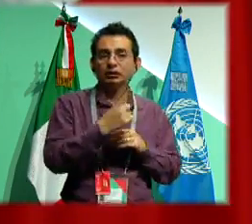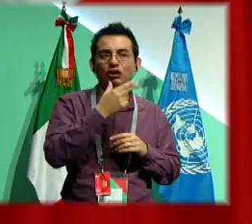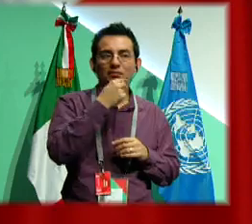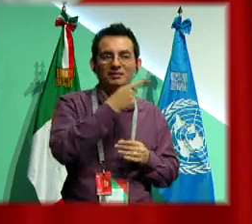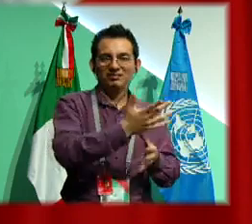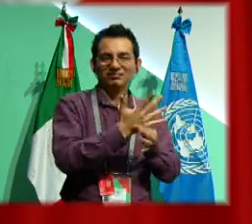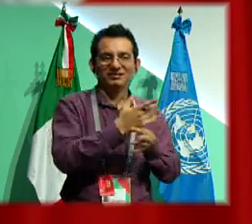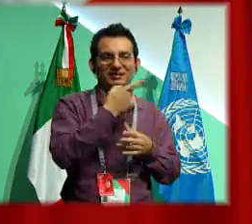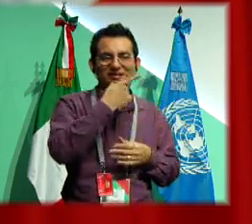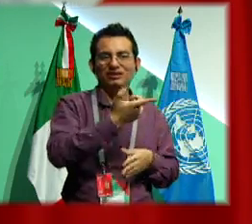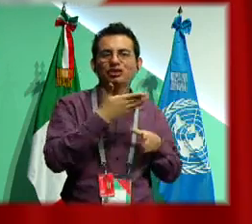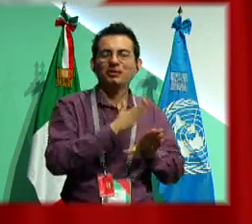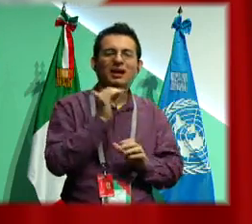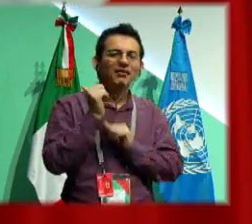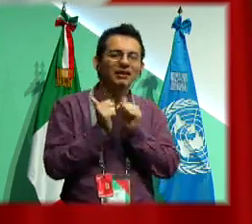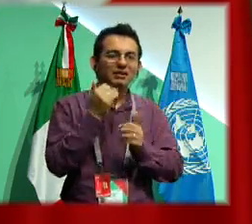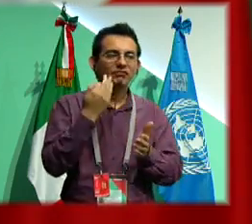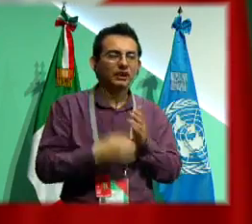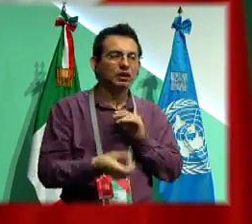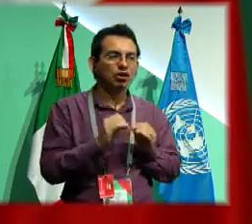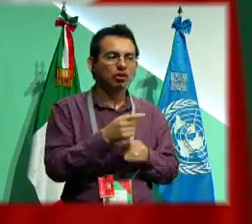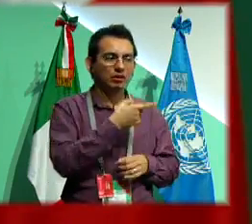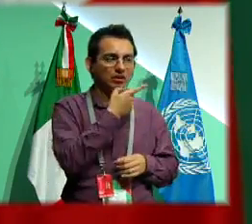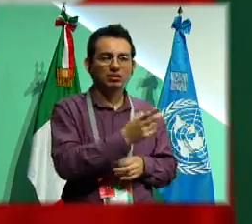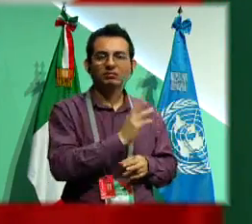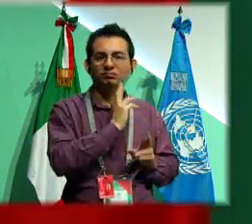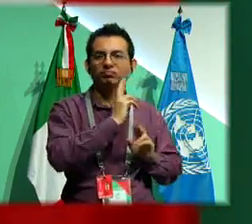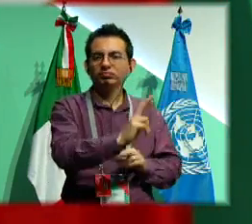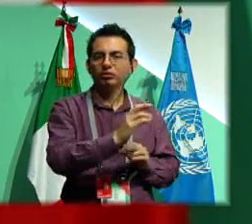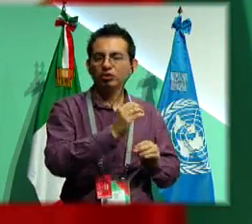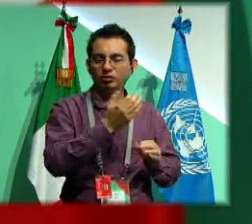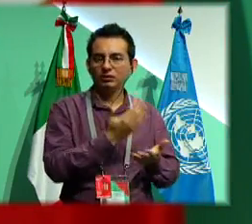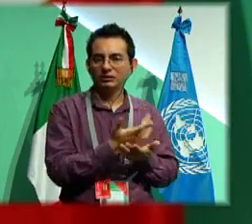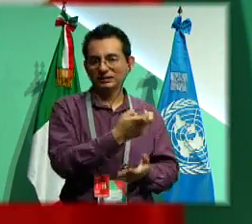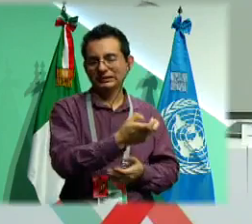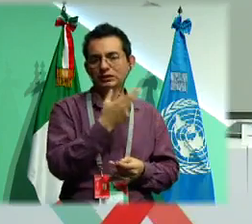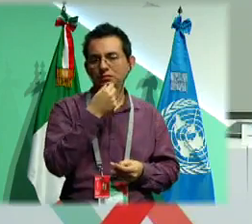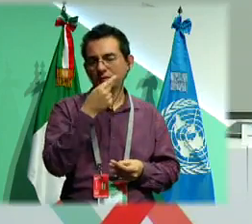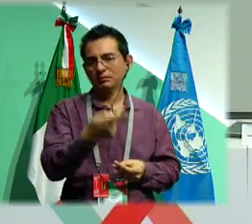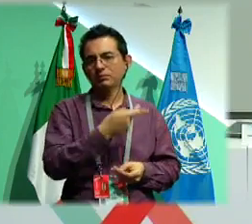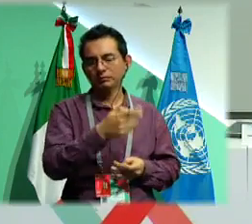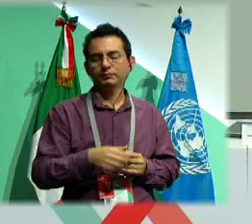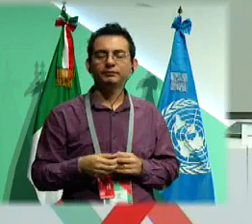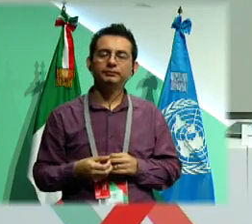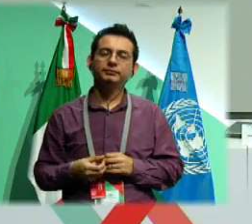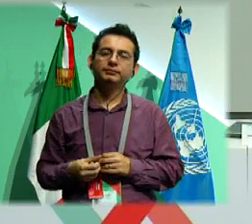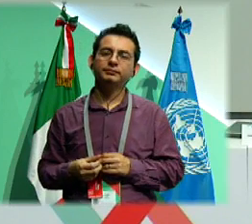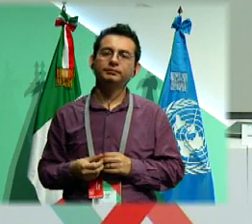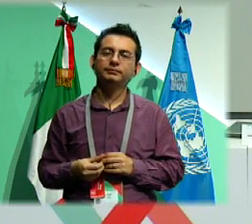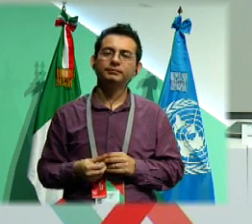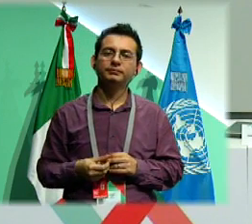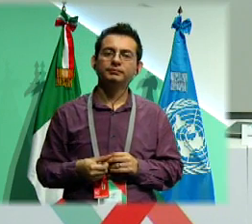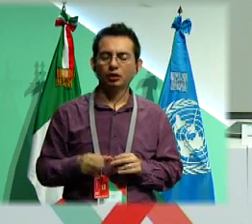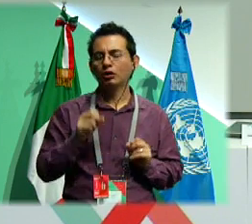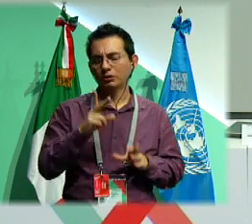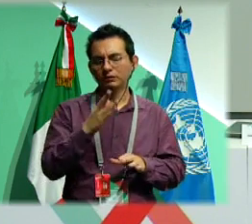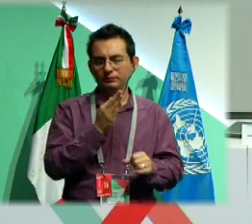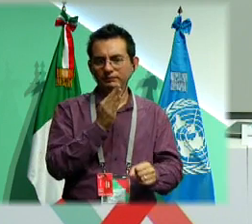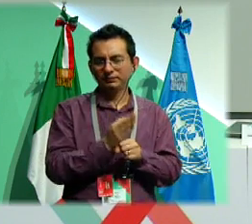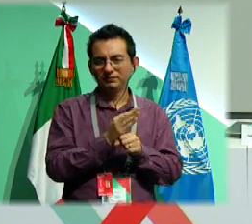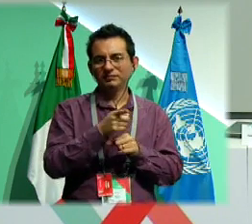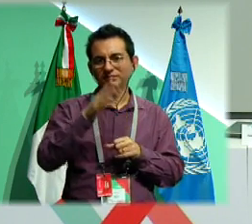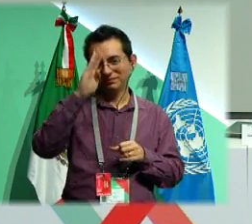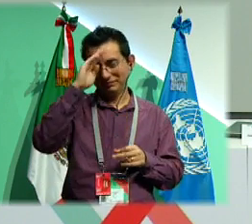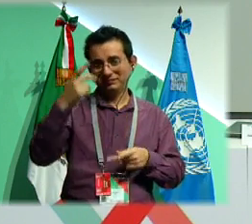Pouvez-vous reprendre également le point de vue de la personne d'Afrique? Oui, les pays. En fait, ces